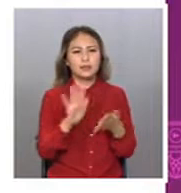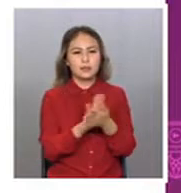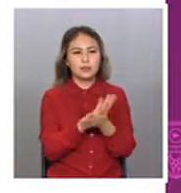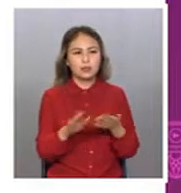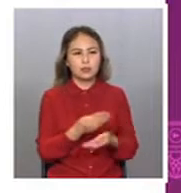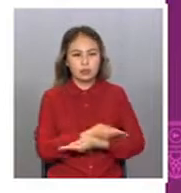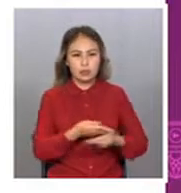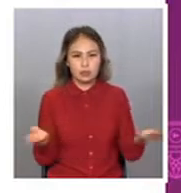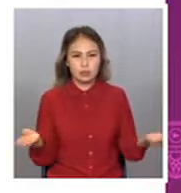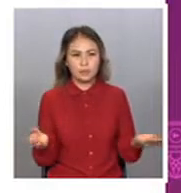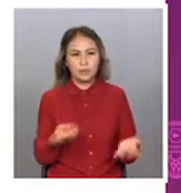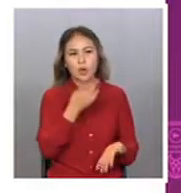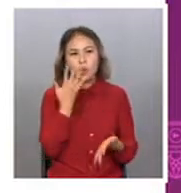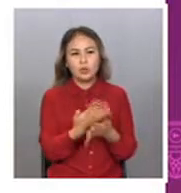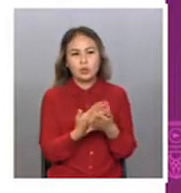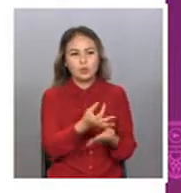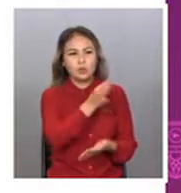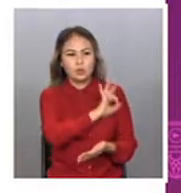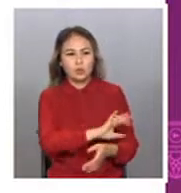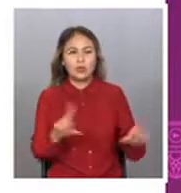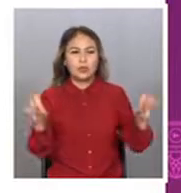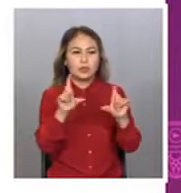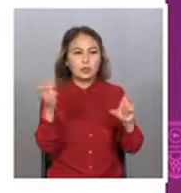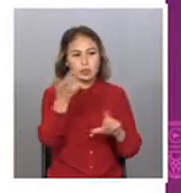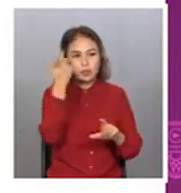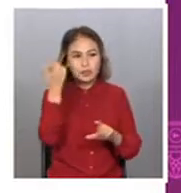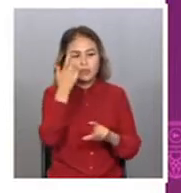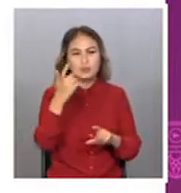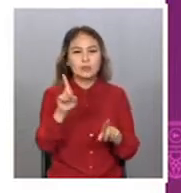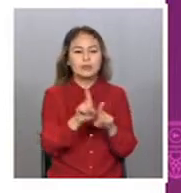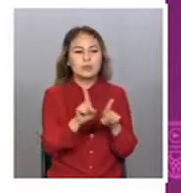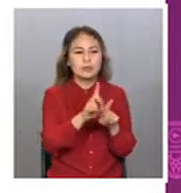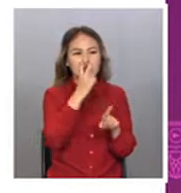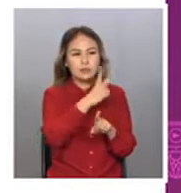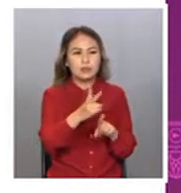халыққа тегін үлестірді. Өнімді тұтынушылар дүкеннің иесі